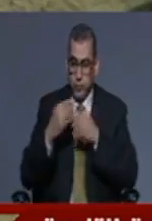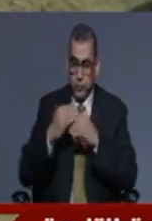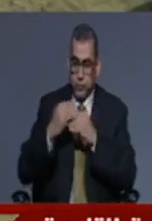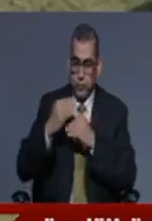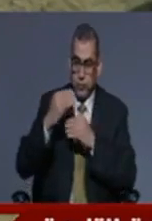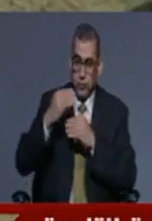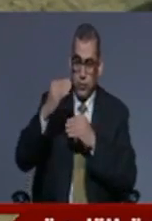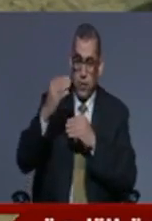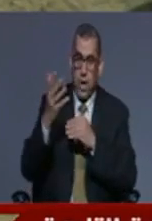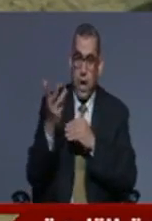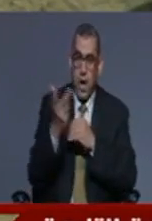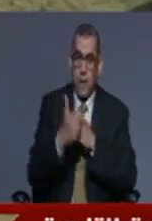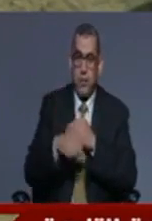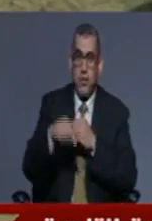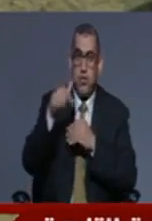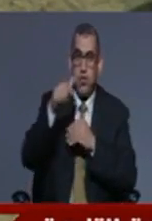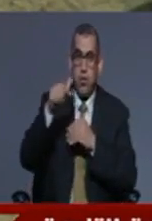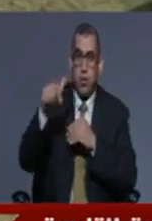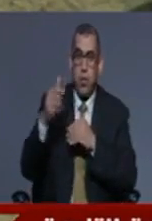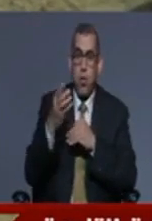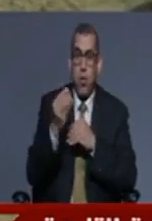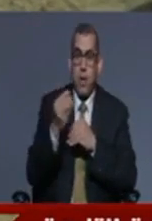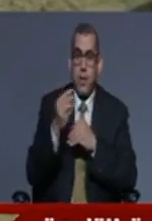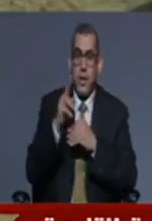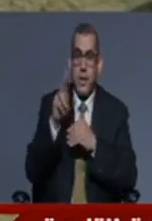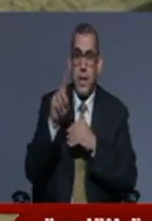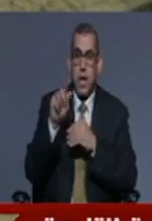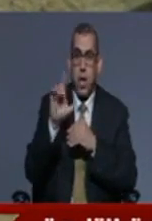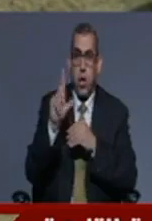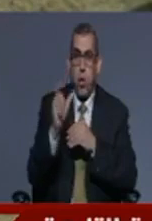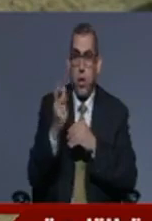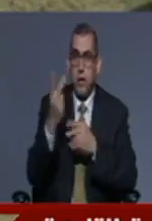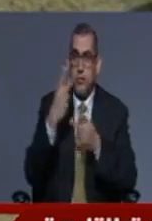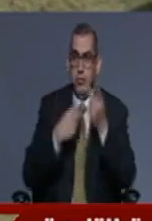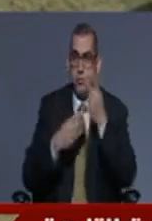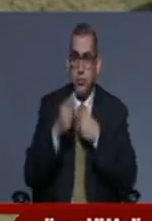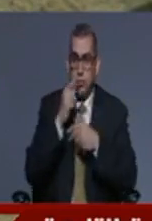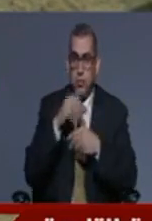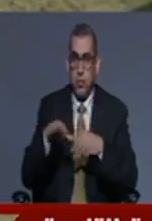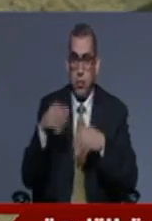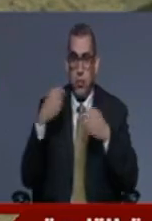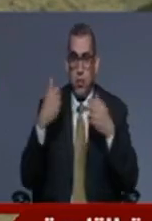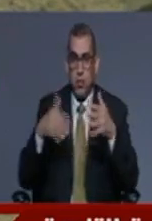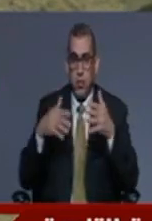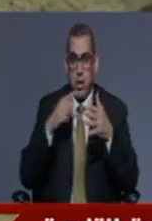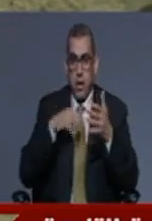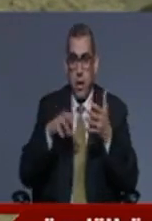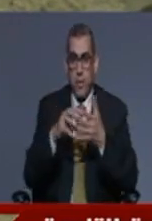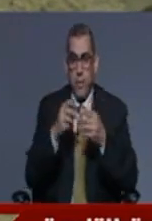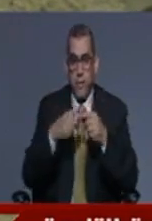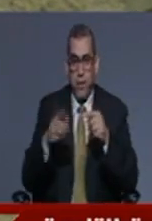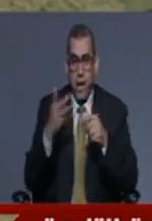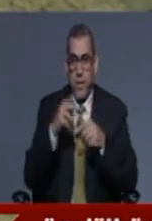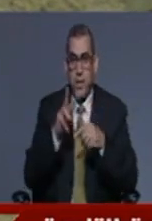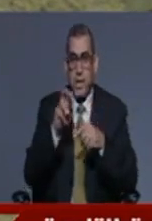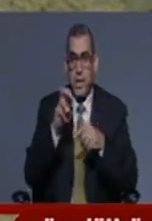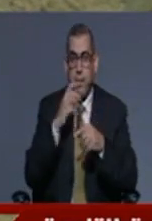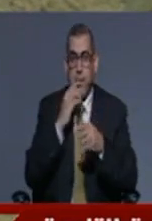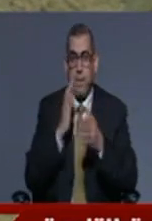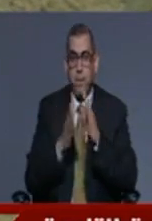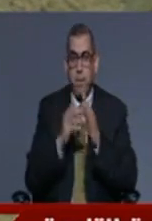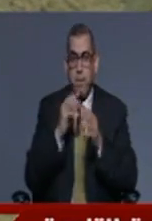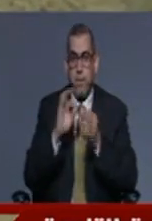قيمته 640 تريليون دولار. نحن ندفع ما يقارب 70 مليار دولار سنويا.